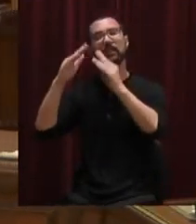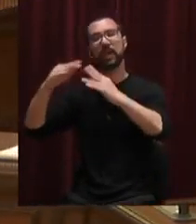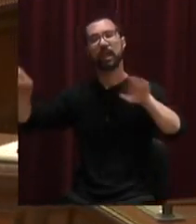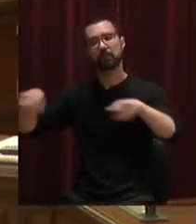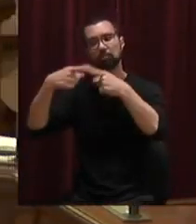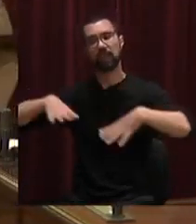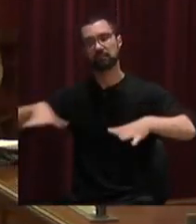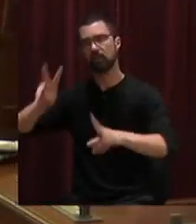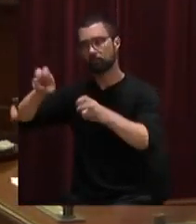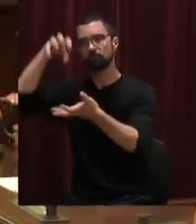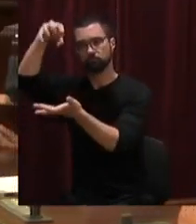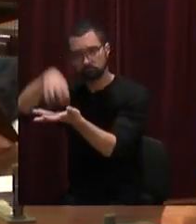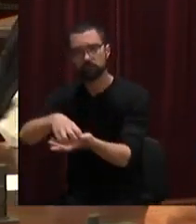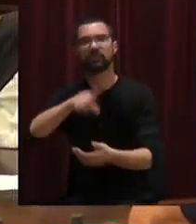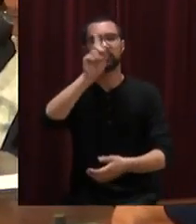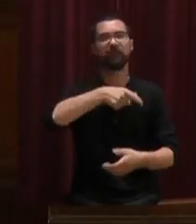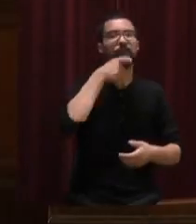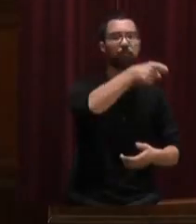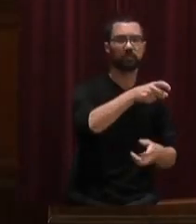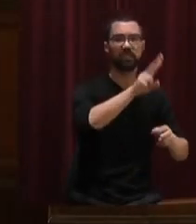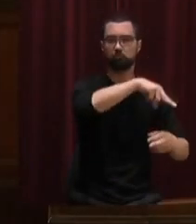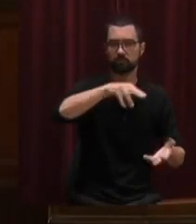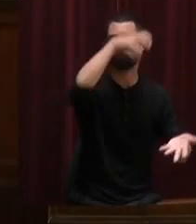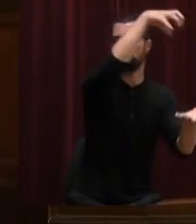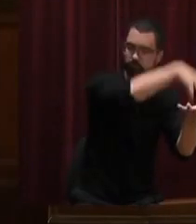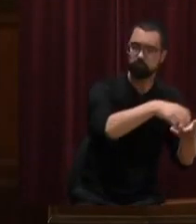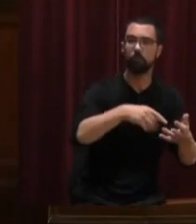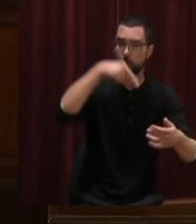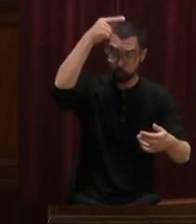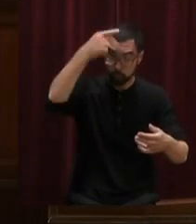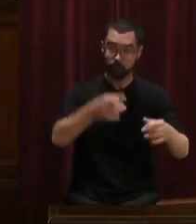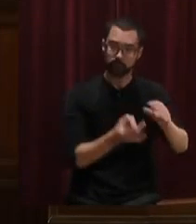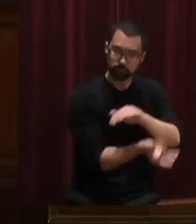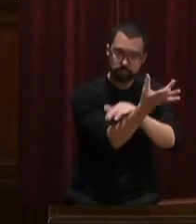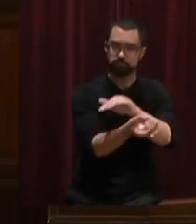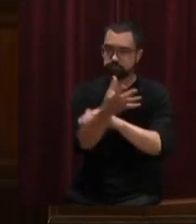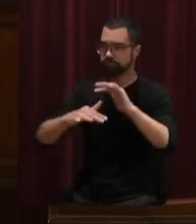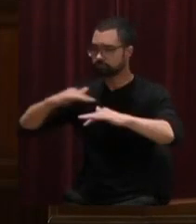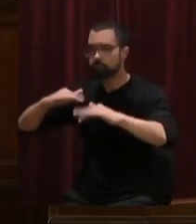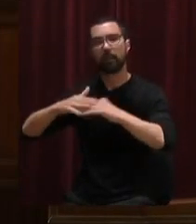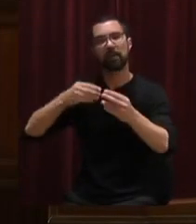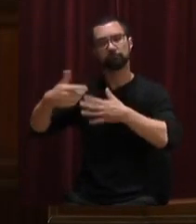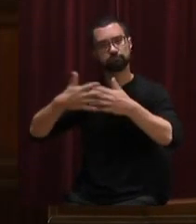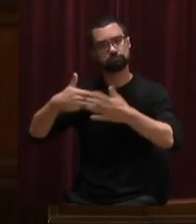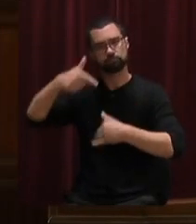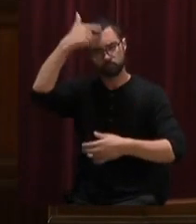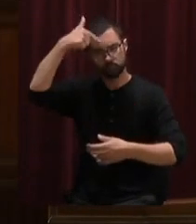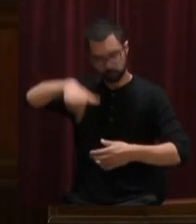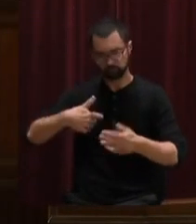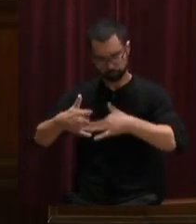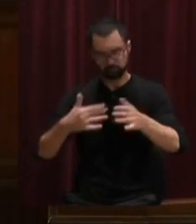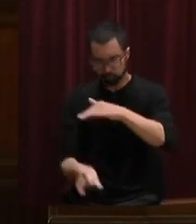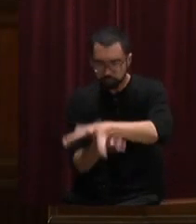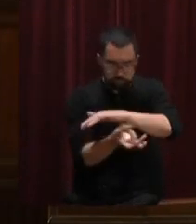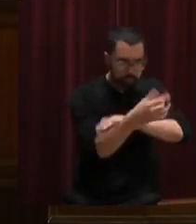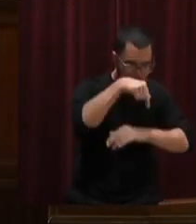de Formentera. Potenciarem l'Institut d'Indústries Culturals com a eina per promoure la producció cultural pròpia i col·laborarem amb